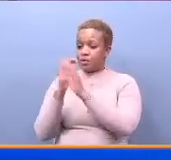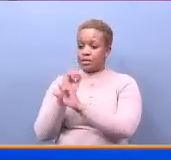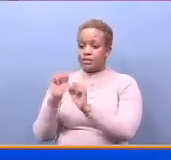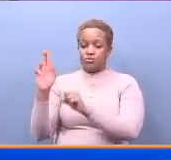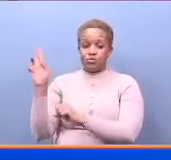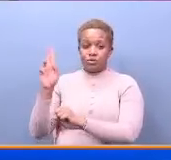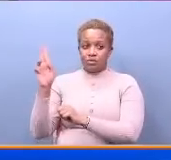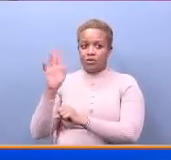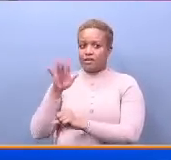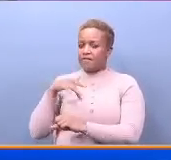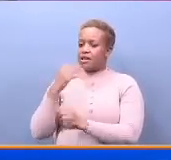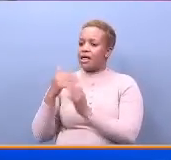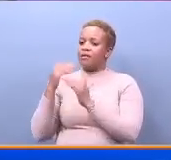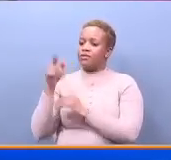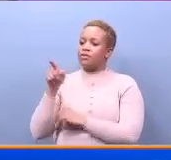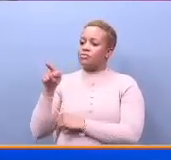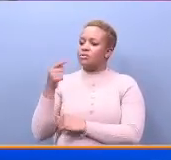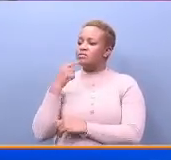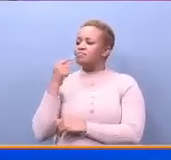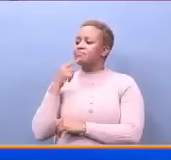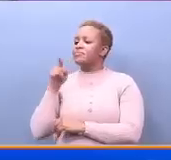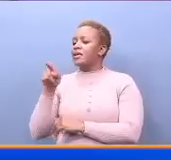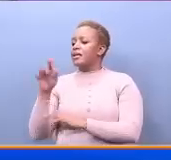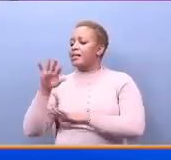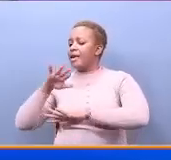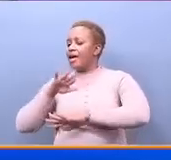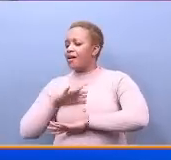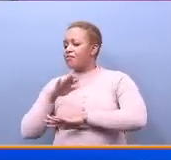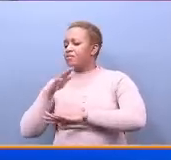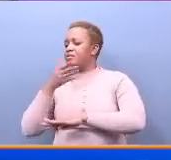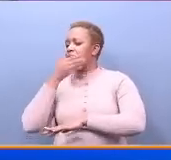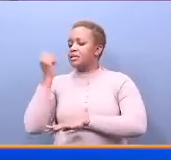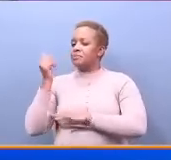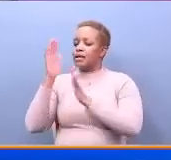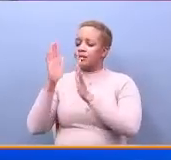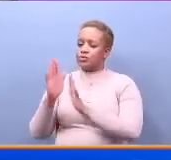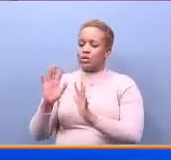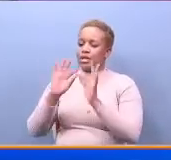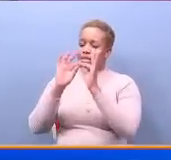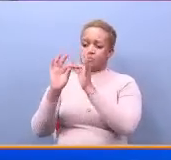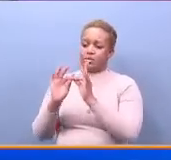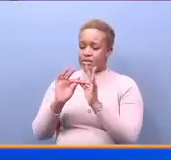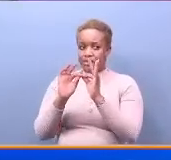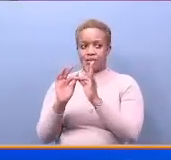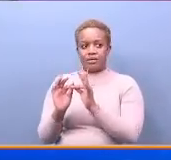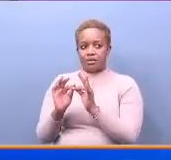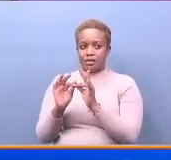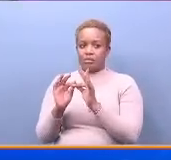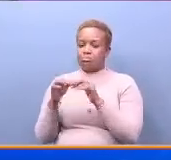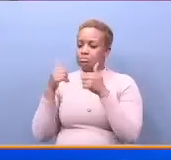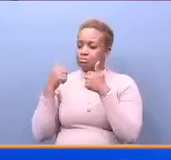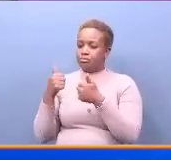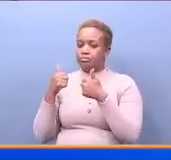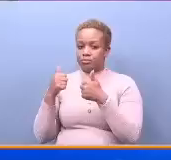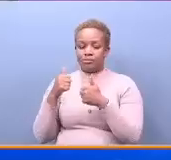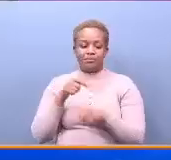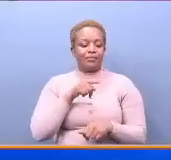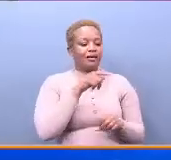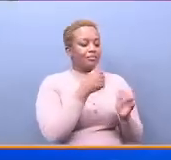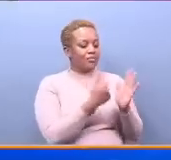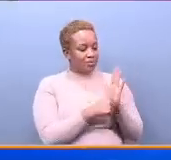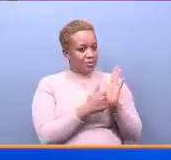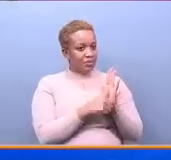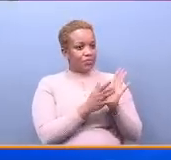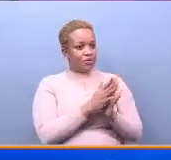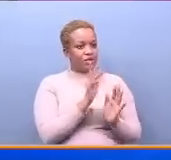kwamba baada ya wewe kusema fulani tosha na kusema kwamba azimio inatosha ndio mwanzo wako wa kuanza kutetewa. Hapo ndio shida iko na Martha